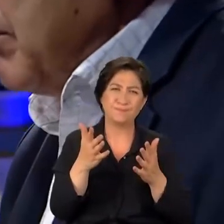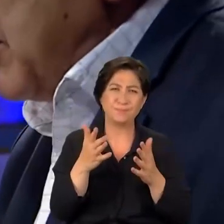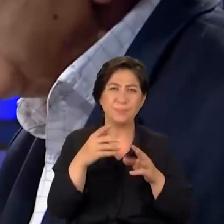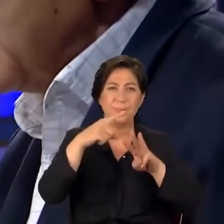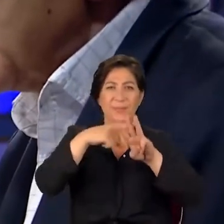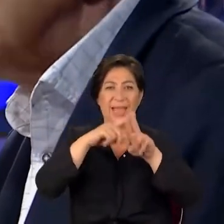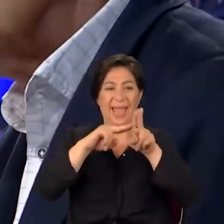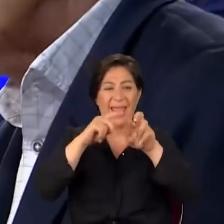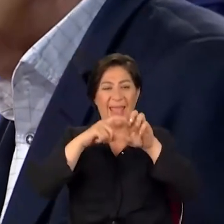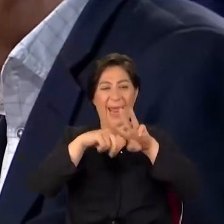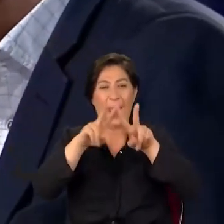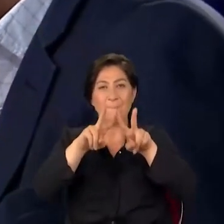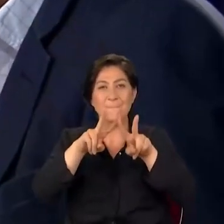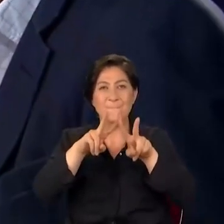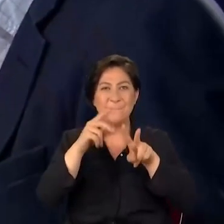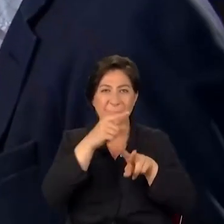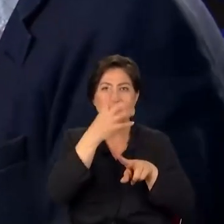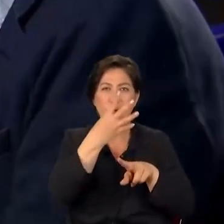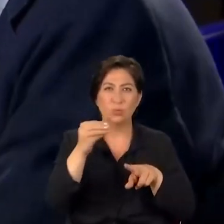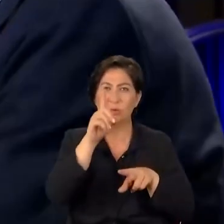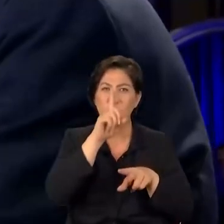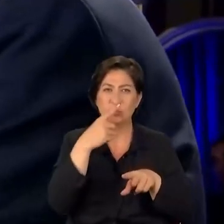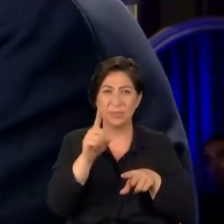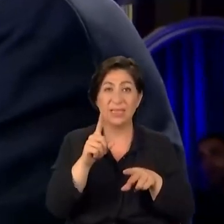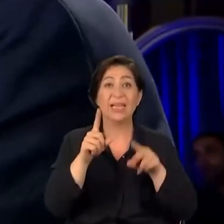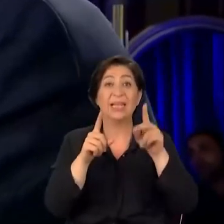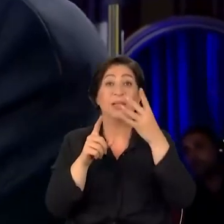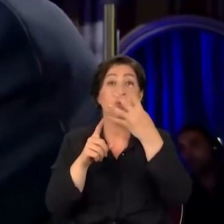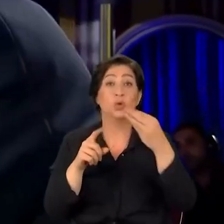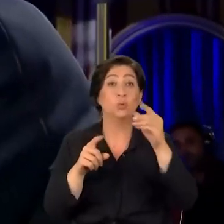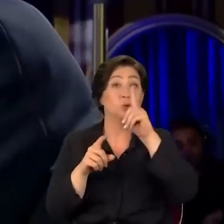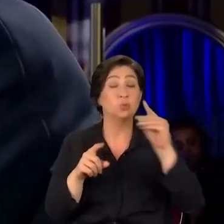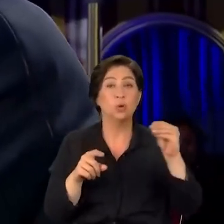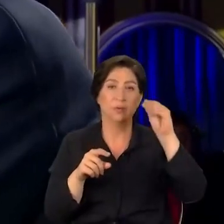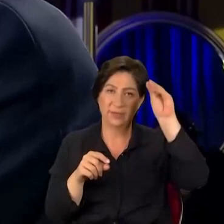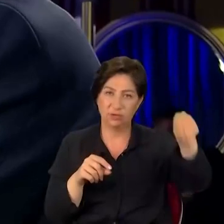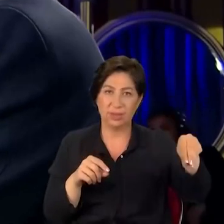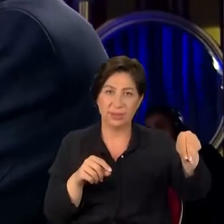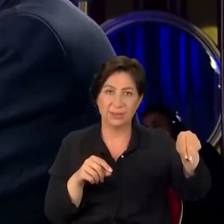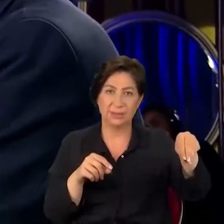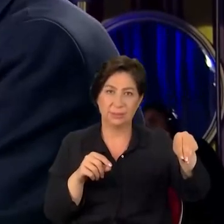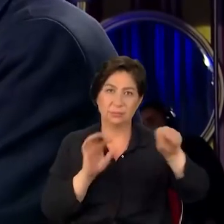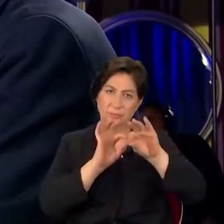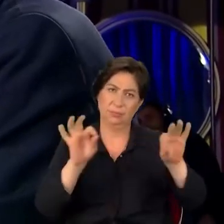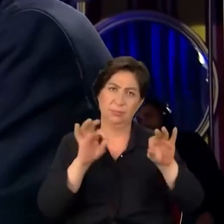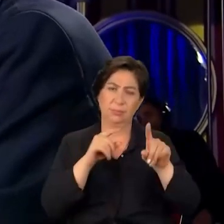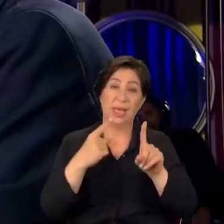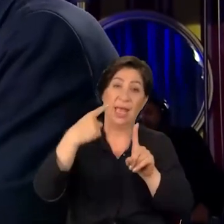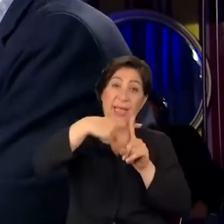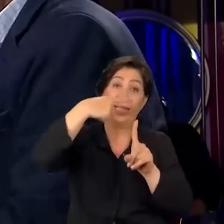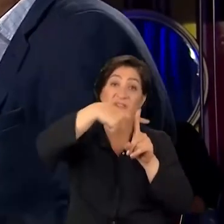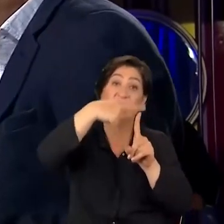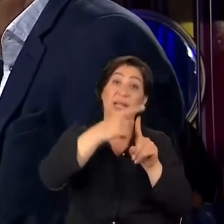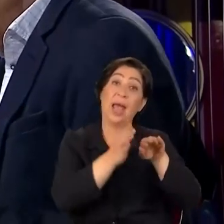Bey'in başlangıçtaki 4 milyon 100 bini başlarken yine gidecek 4 milyon 100 bin oy verecek. Neredeyse bu sabit. Eklenecekleri